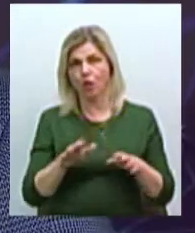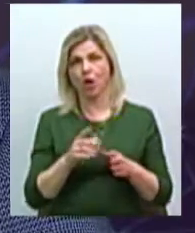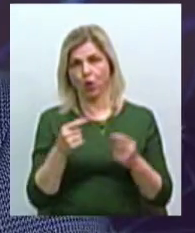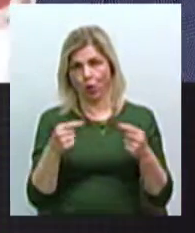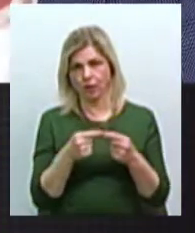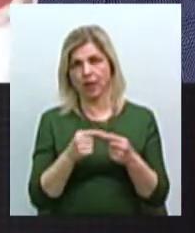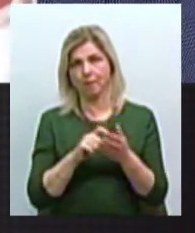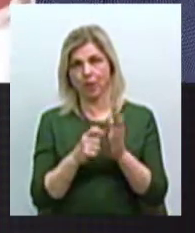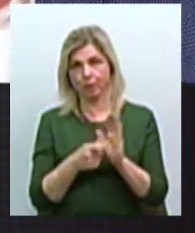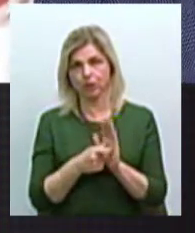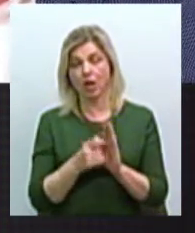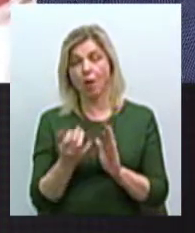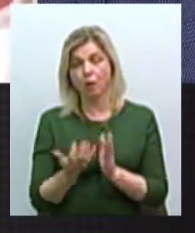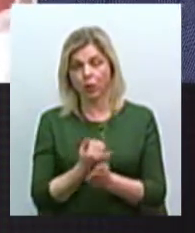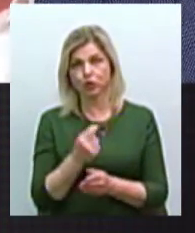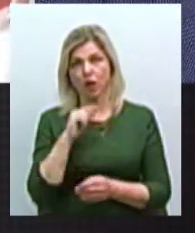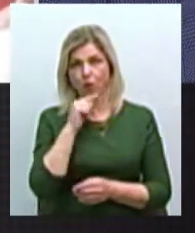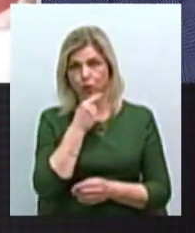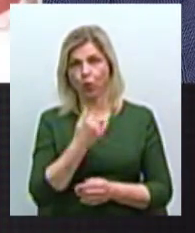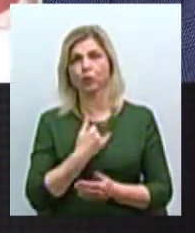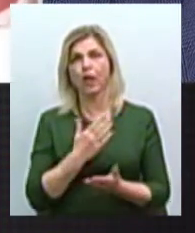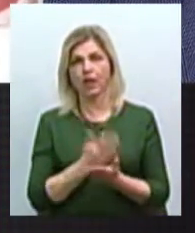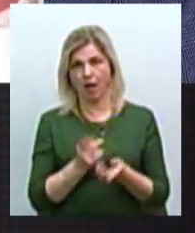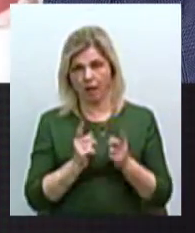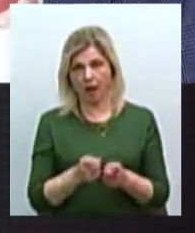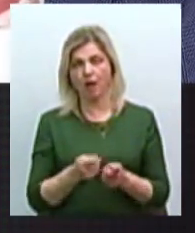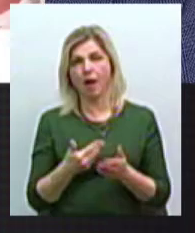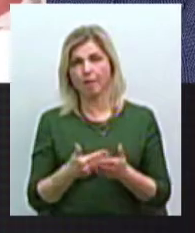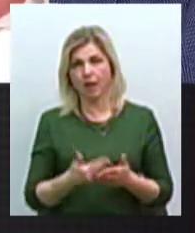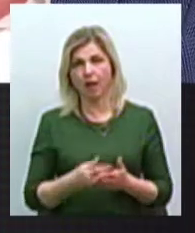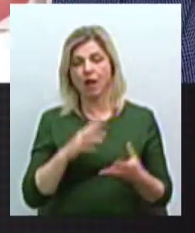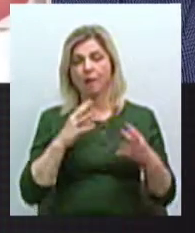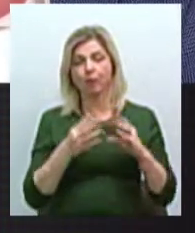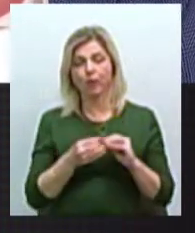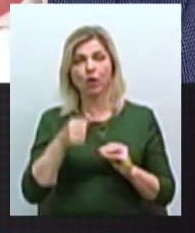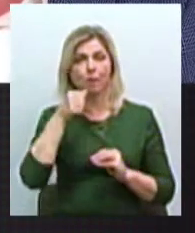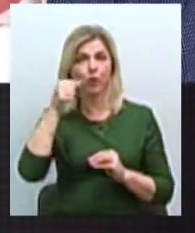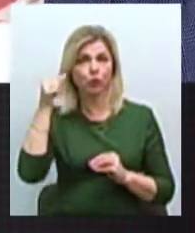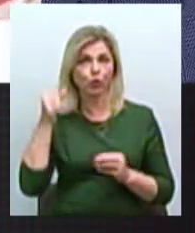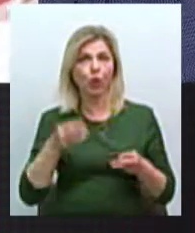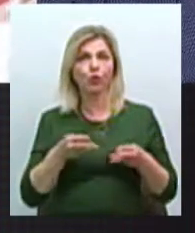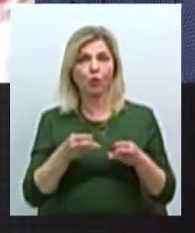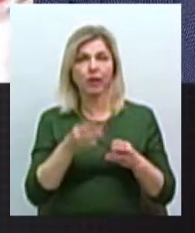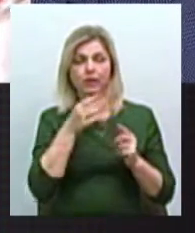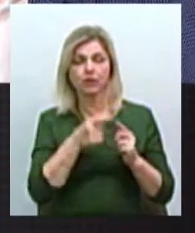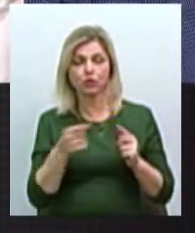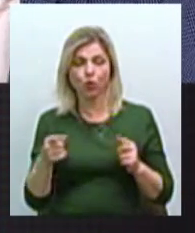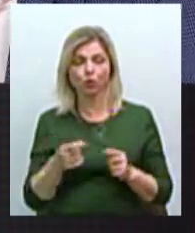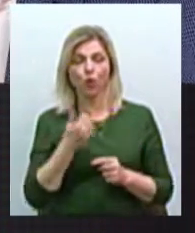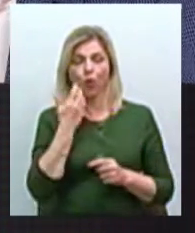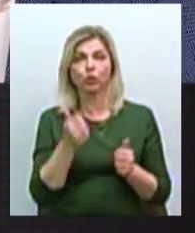цього виникає економія. І в нас є реальні приклади по підсумкам прошлого минулого опалювального сезону, коли